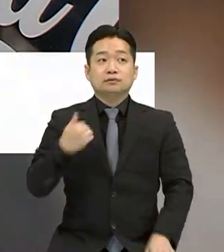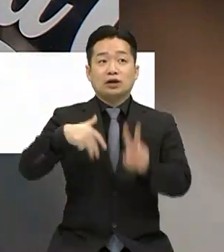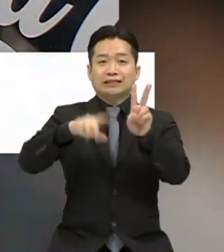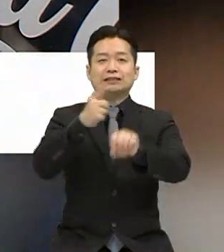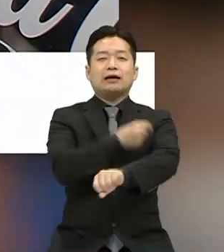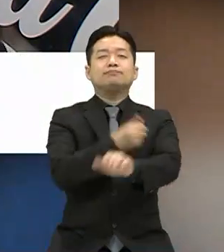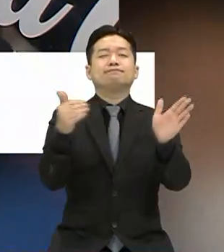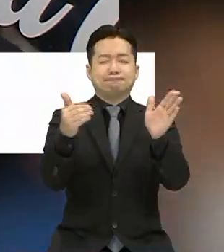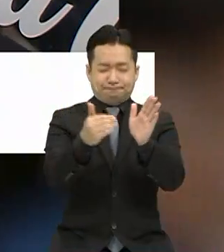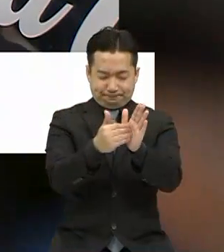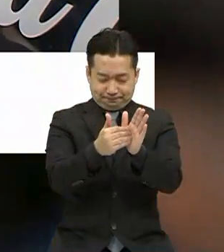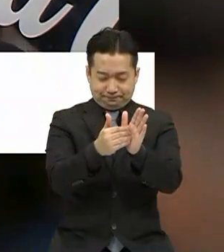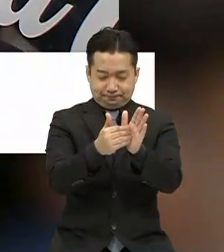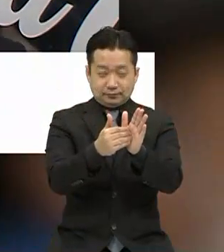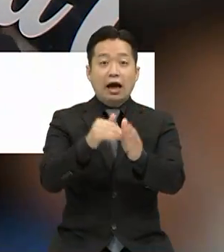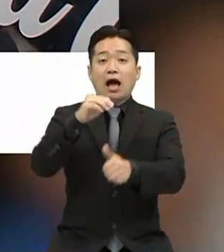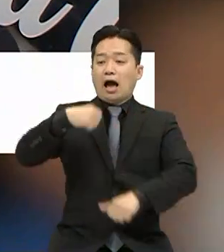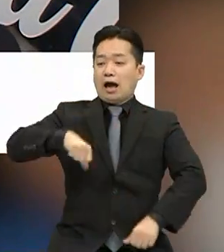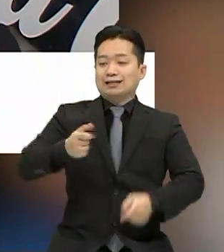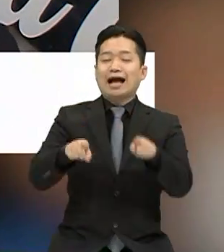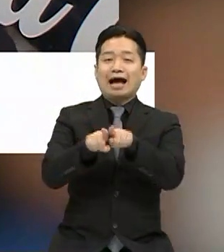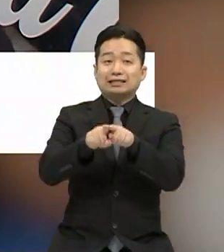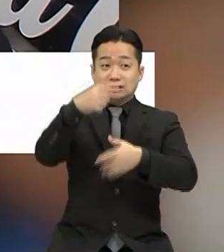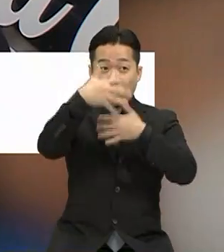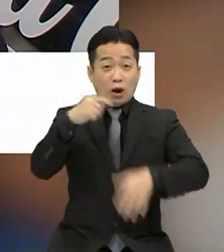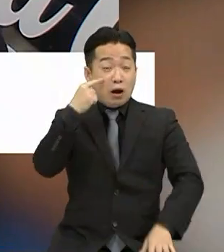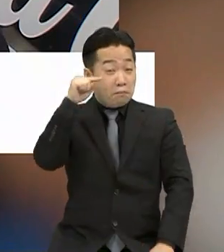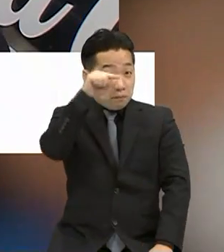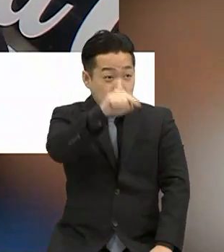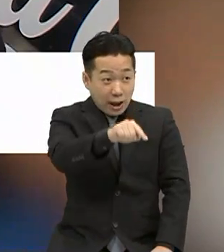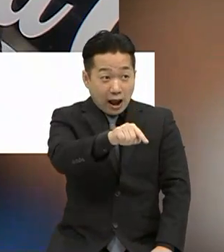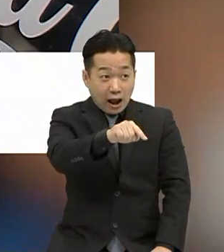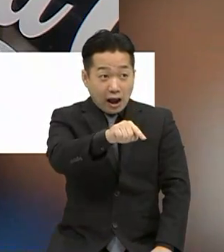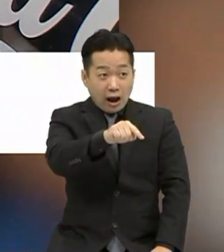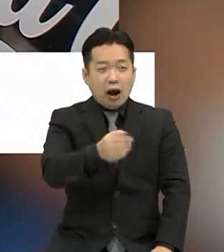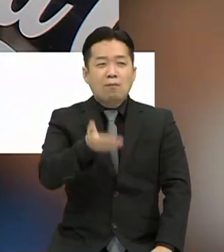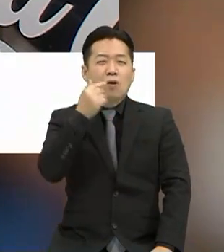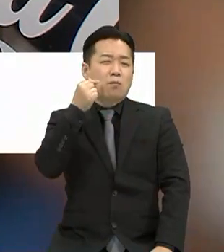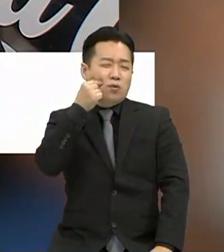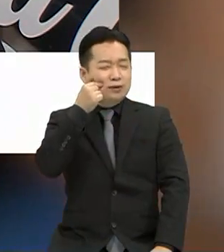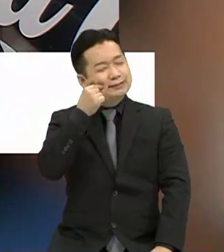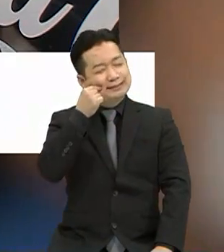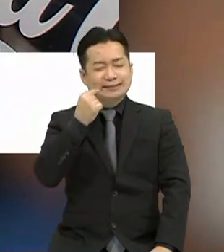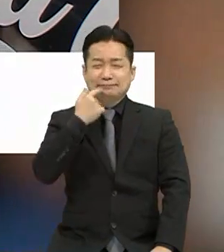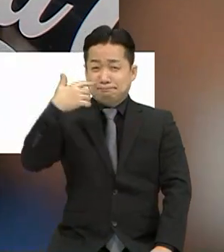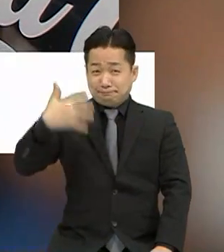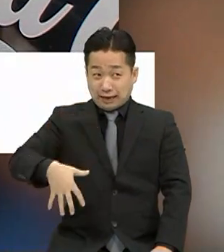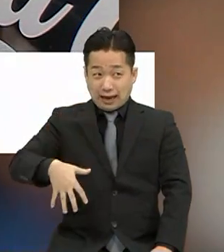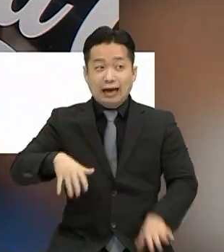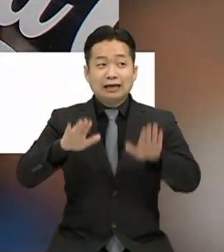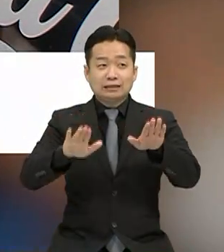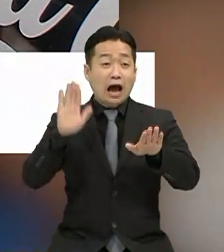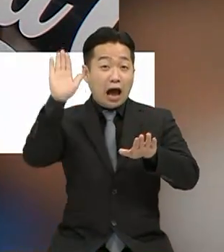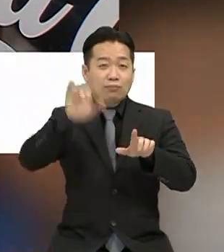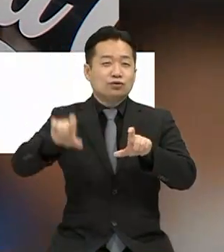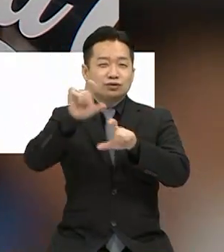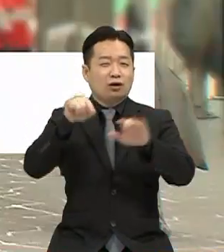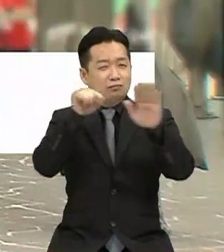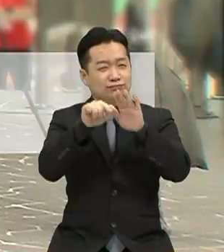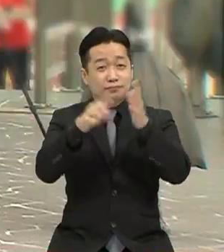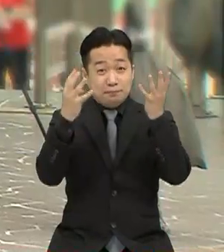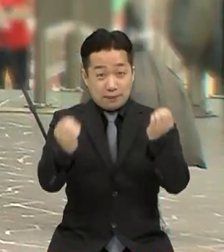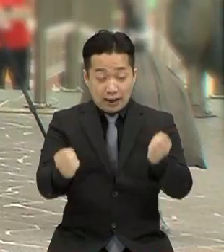완료가 됐거든요. 그래서 아이랑 좀 더 영화 볼 때 아까 못 먹으니까 마음이 안 좋더라고요. 그래서 앞으로는 좀 영화관 자주 이용할 수 있을 것